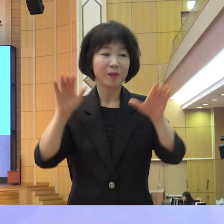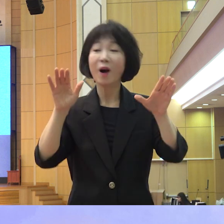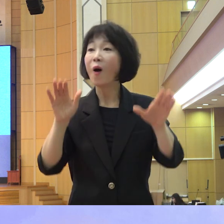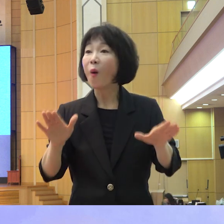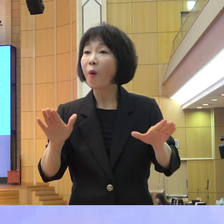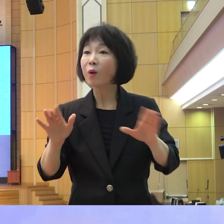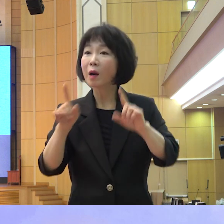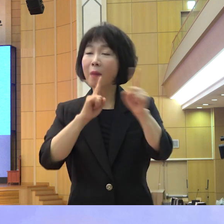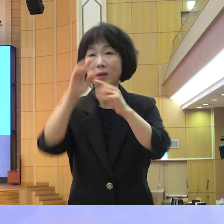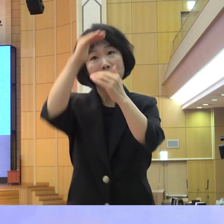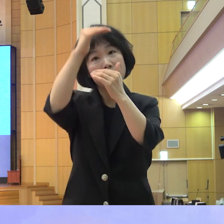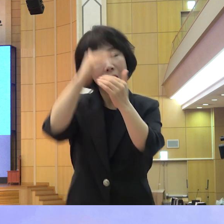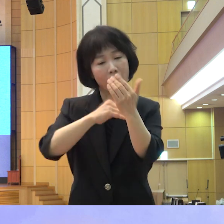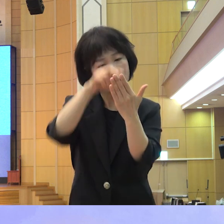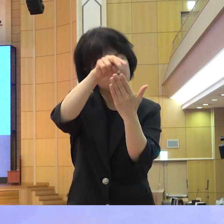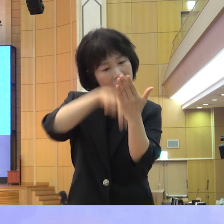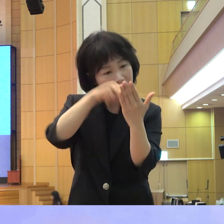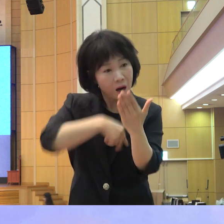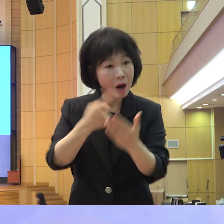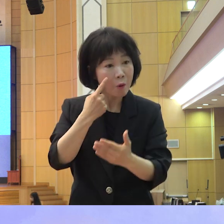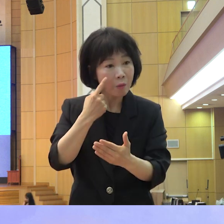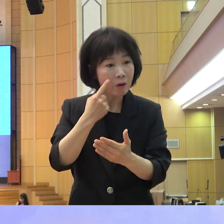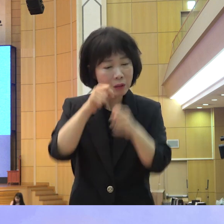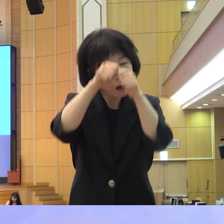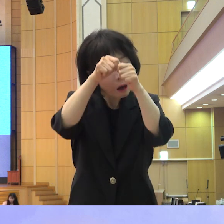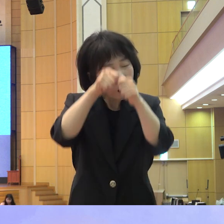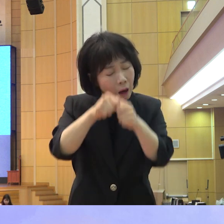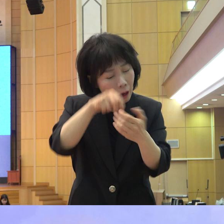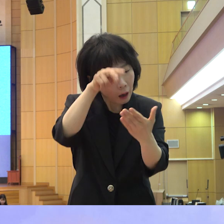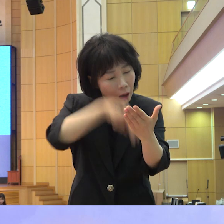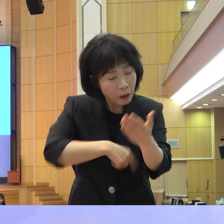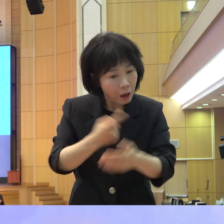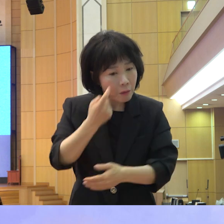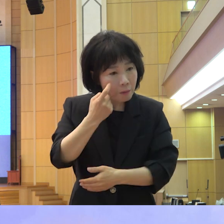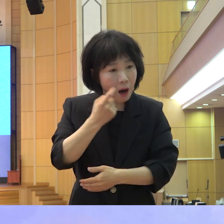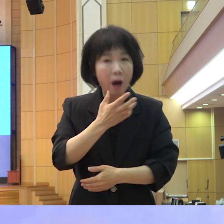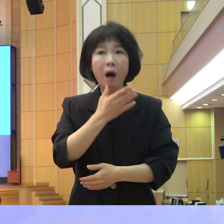오늘 본문 말씀은 사실 잘 뜯어보면